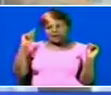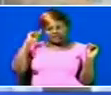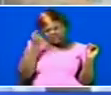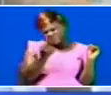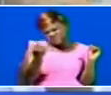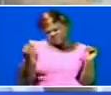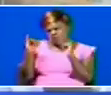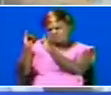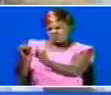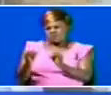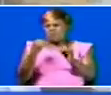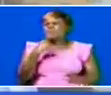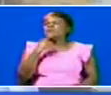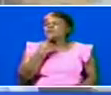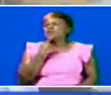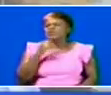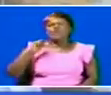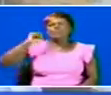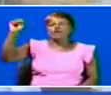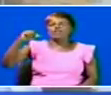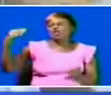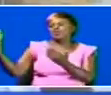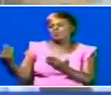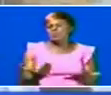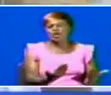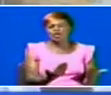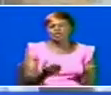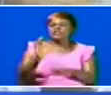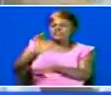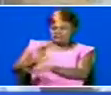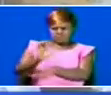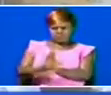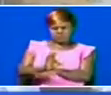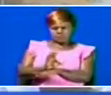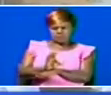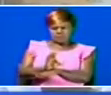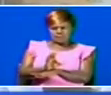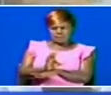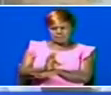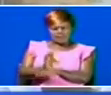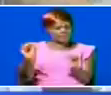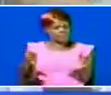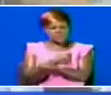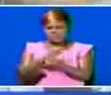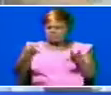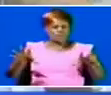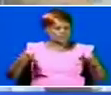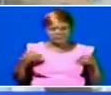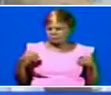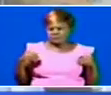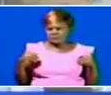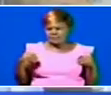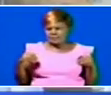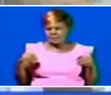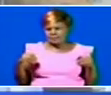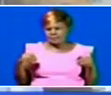few individuals in Pokot who have gone politics, and they are playing politics in the church. We cannot accept and entertain those